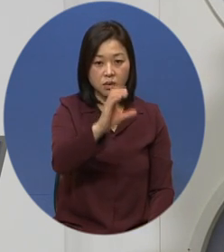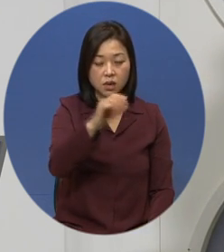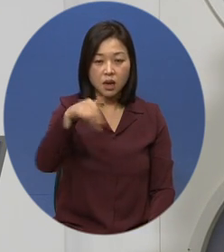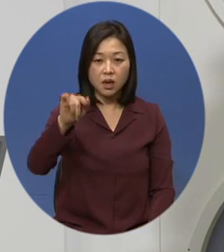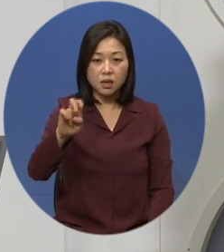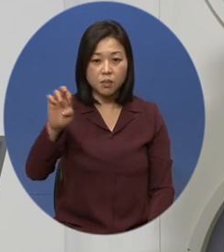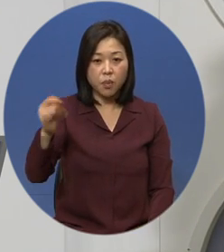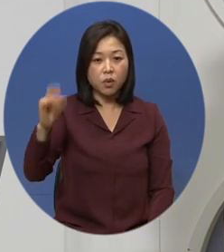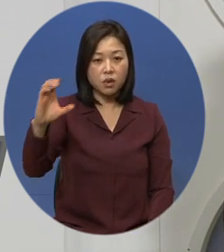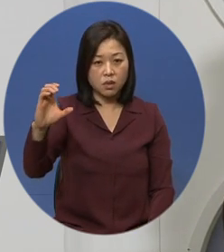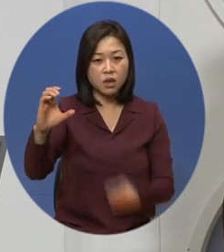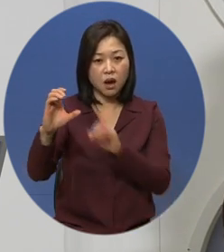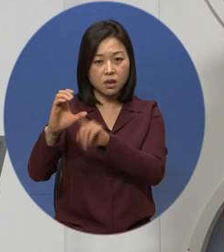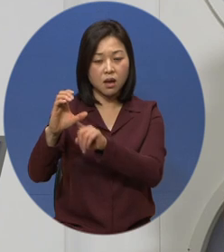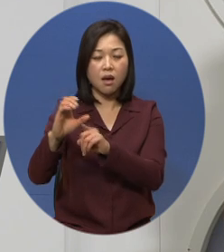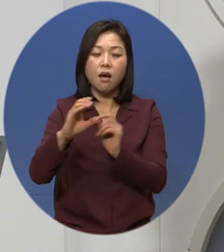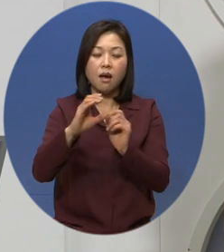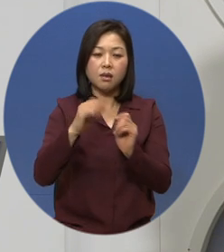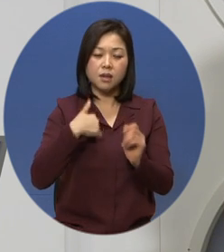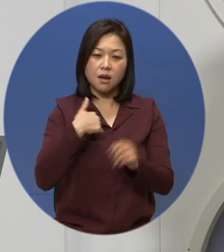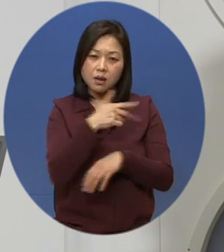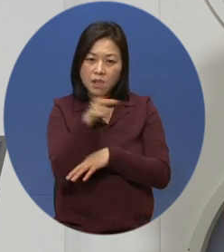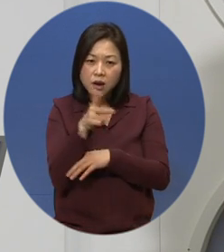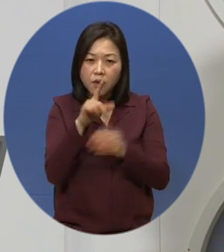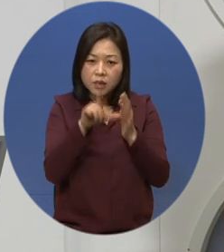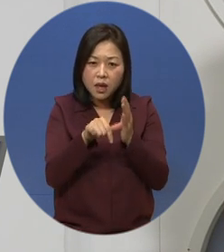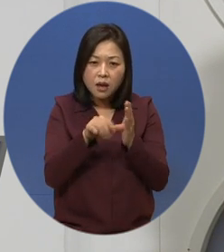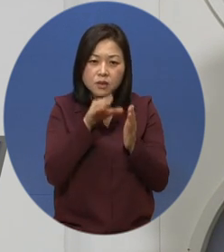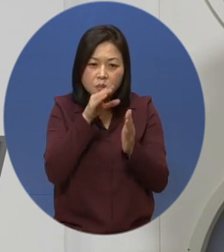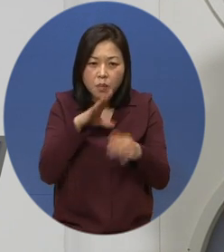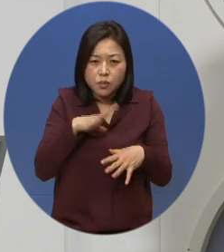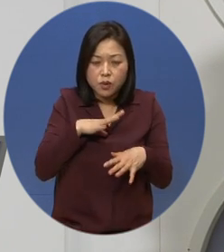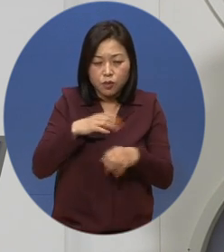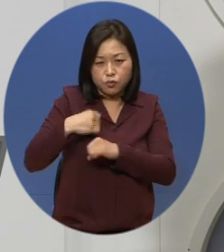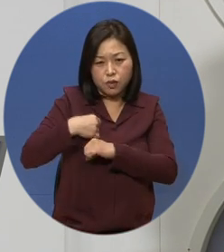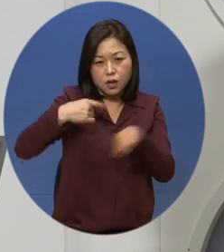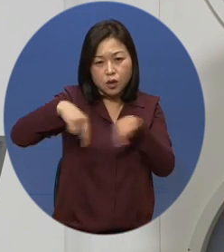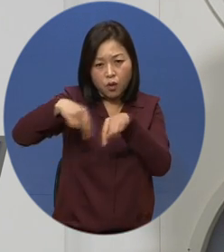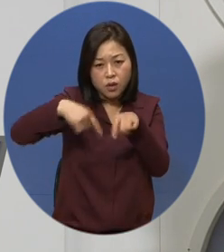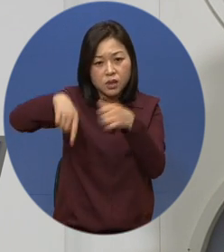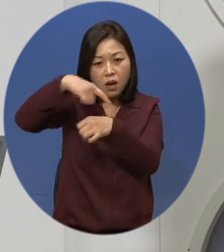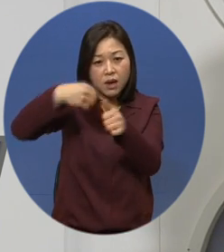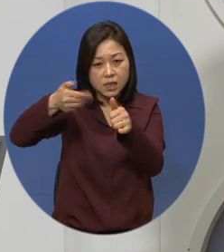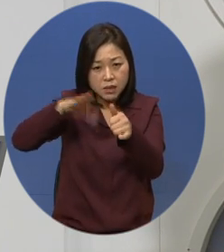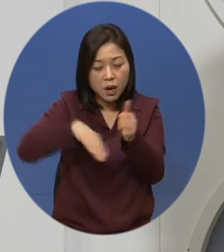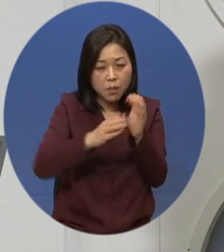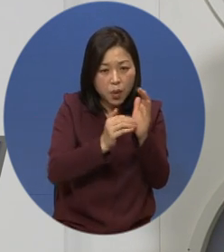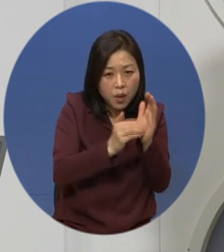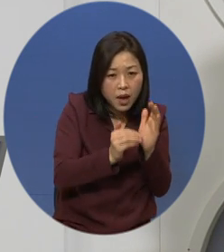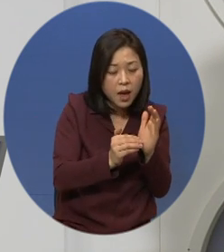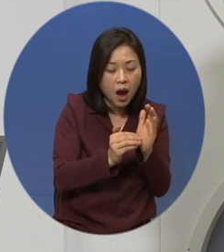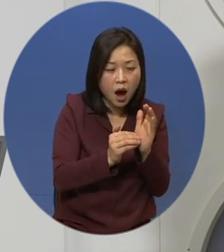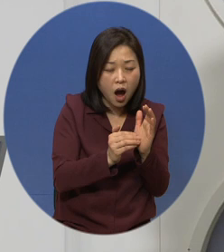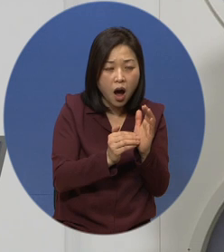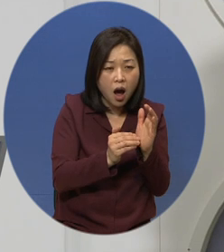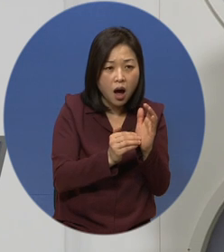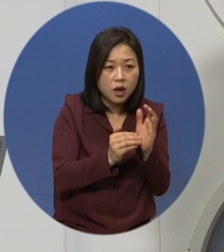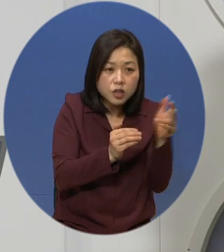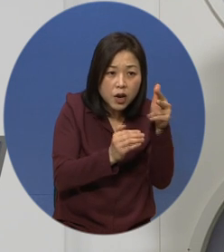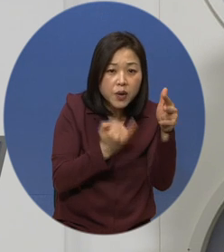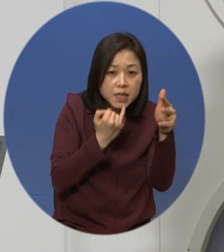분들이 다 그 당시에 무시 무시했던 구석의 인데도 몰래 촬영을 허락 을